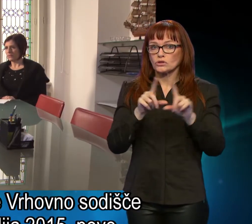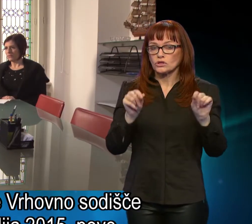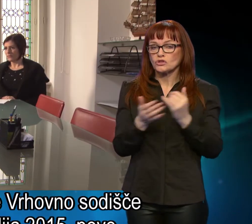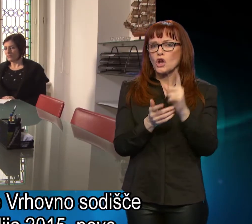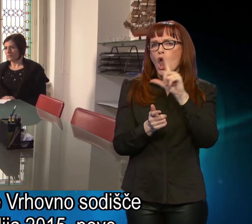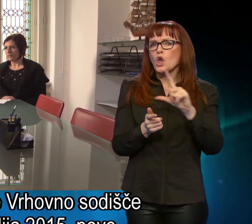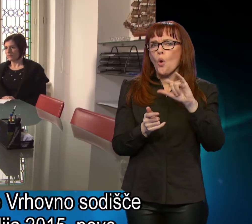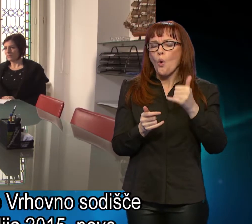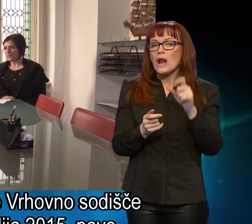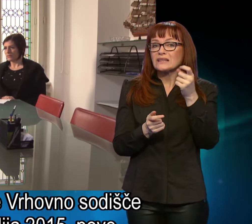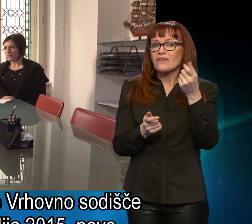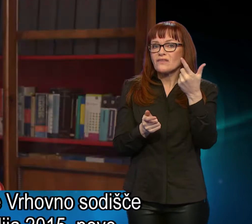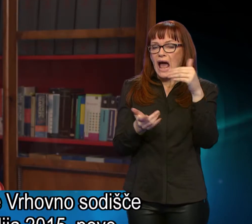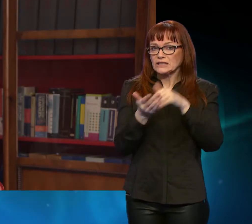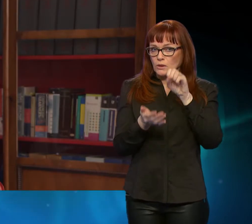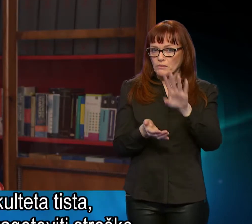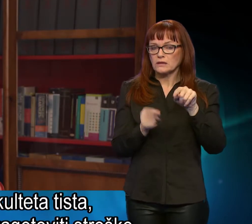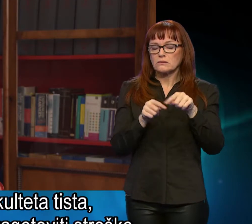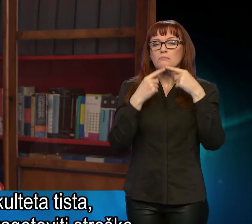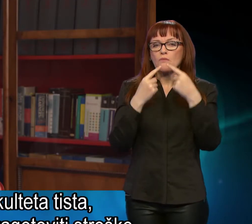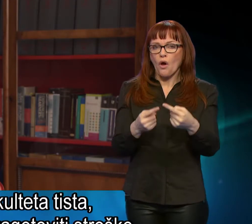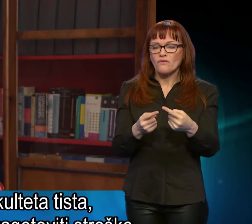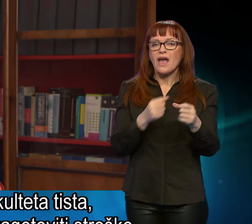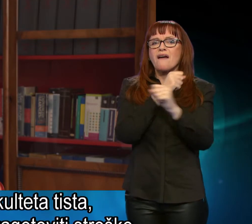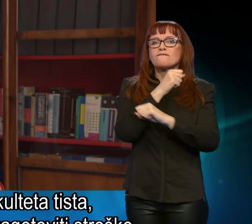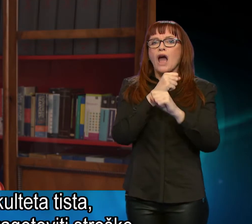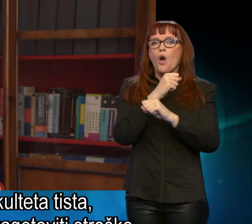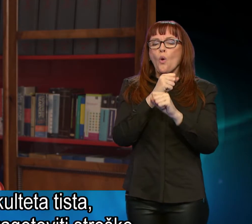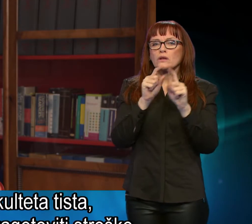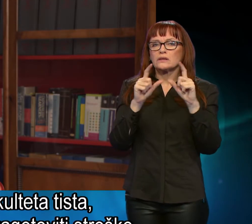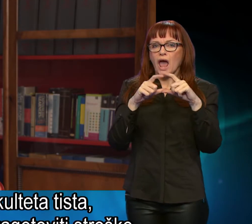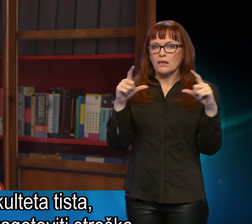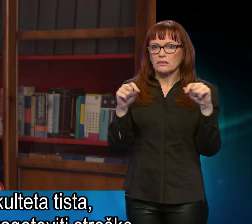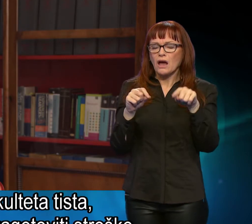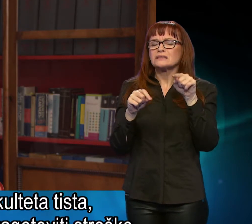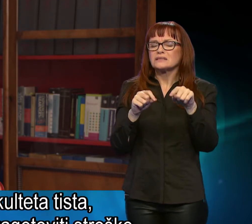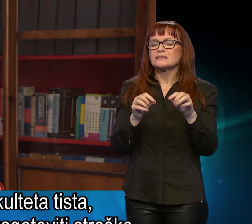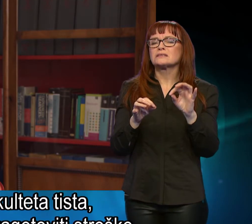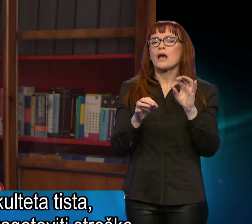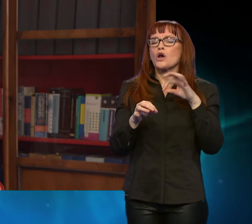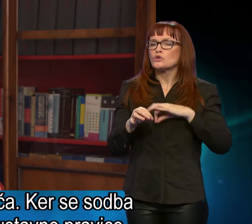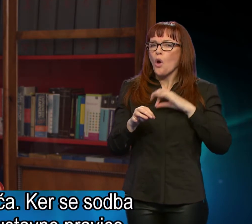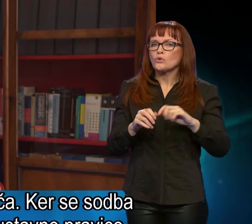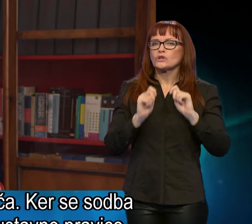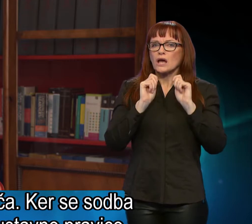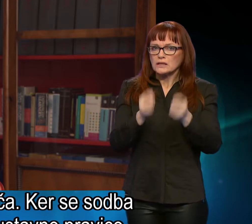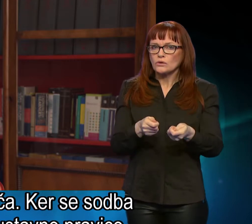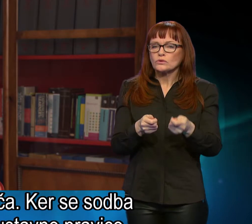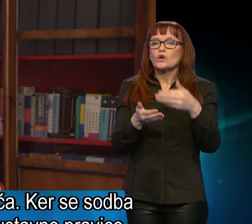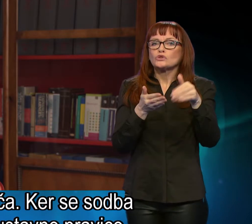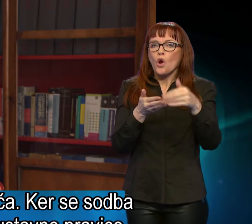julija 2015, pove, da je fakulteta tista, ki je dolžna zagotoviti stroške plačila